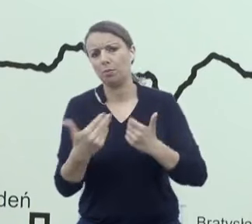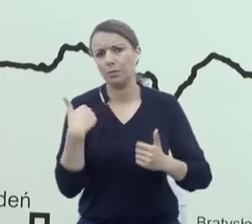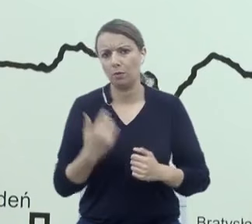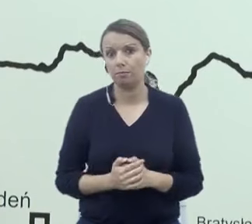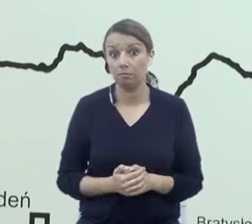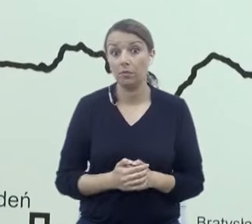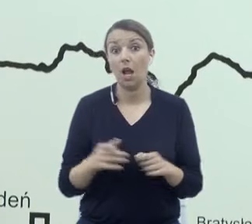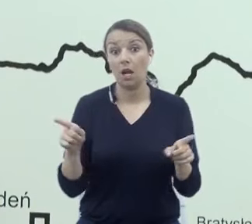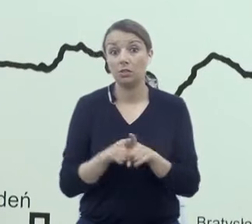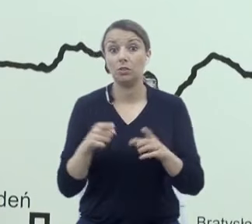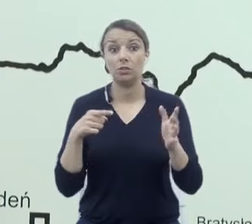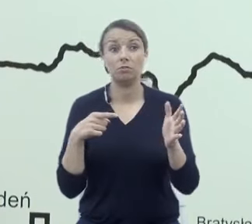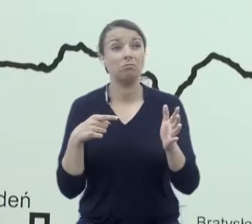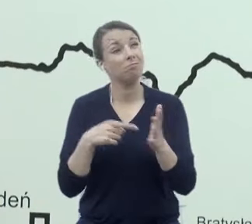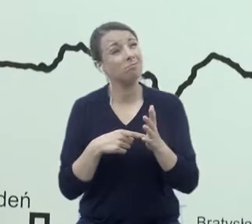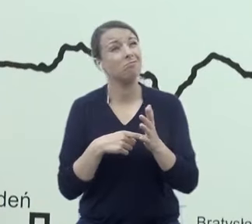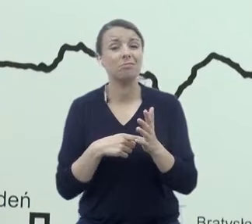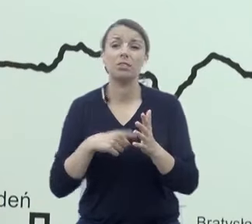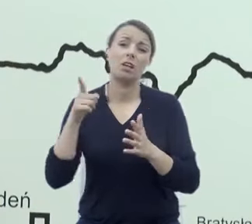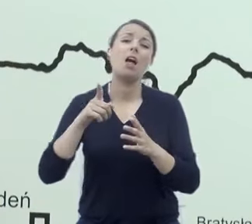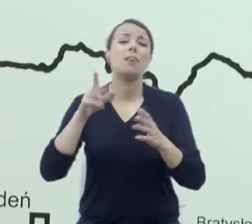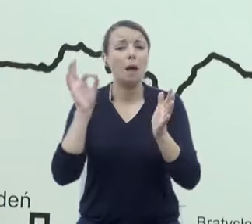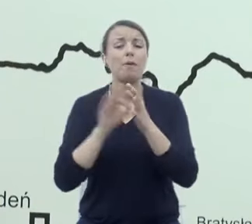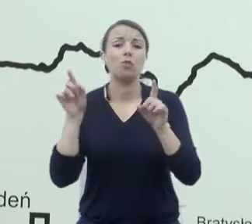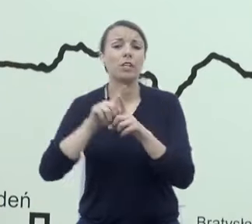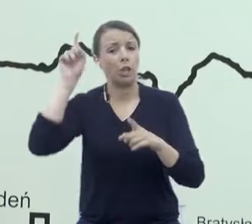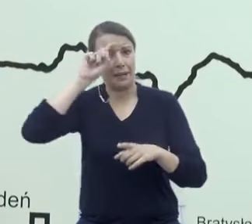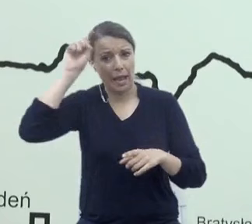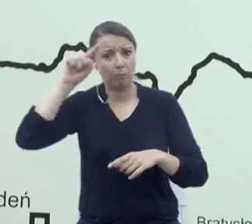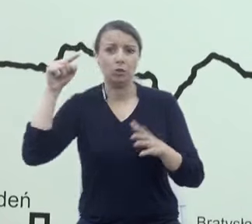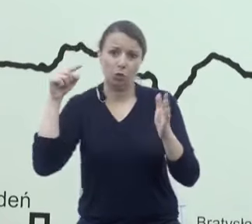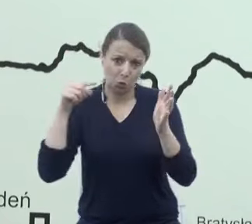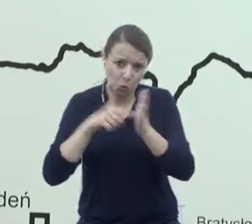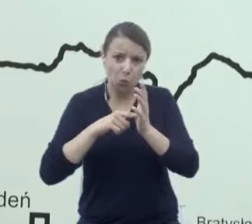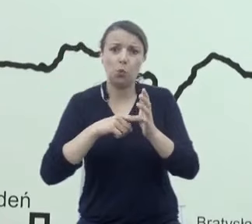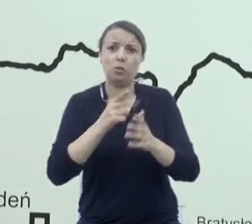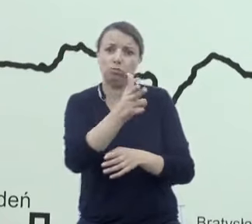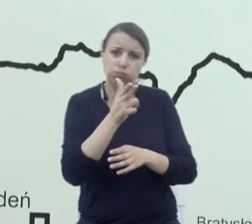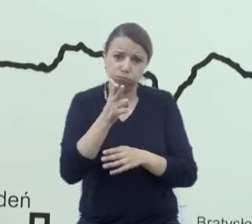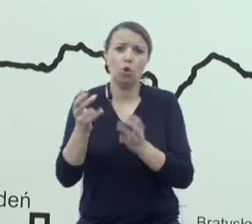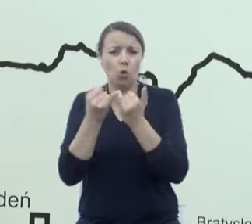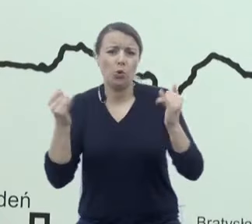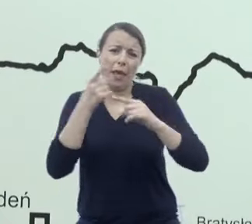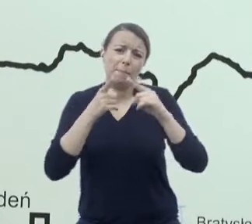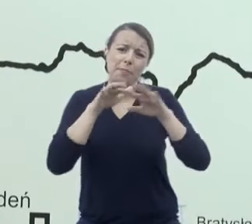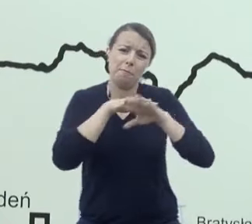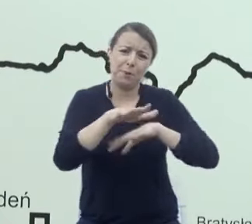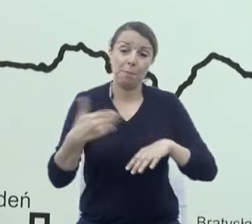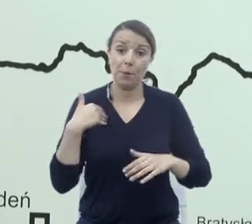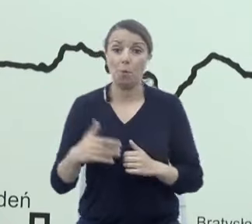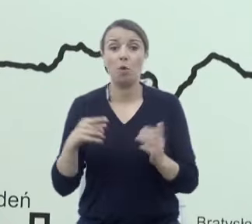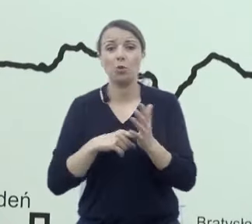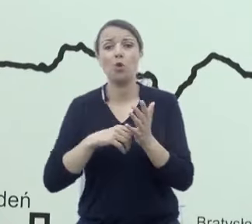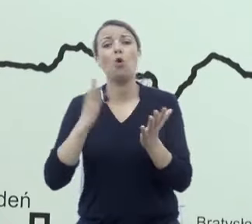takim egzekucyjnym ze strony jakichś Niemców, bo to jest potwierdzone no, w takich zaraz powojennych